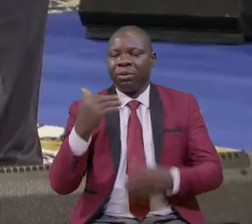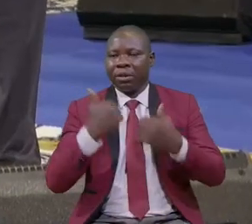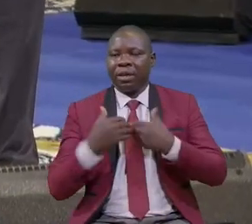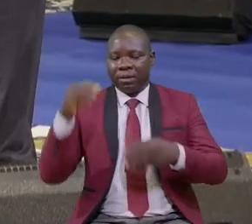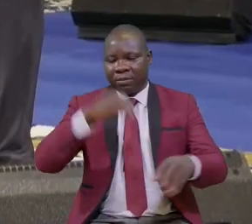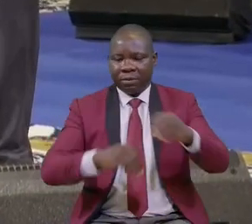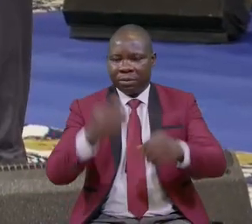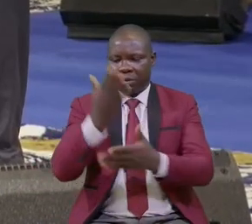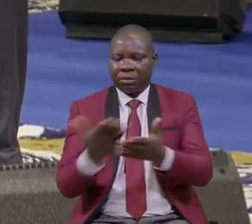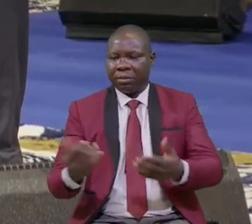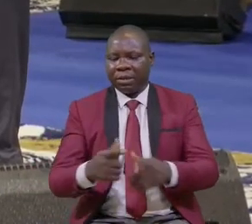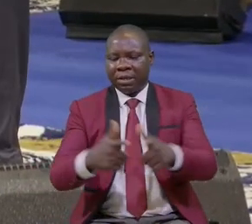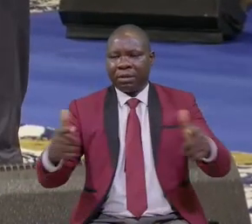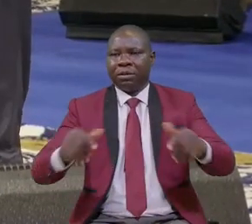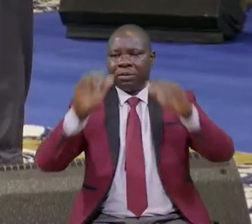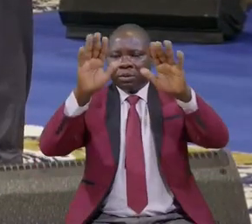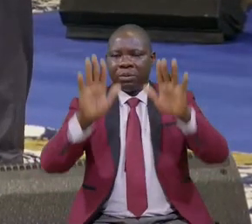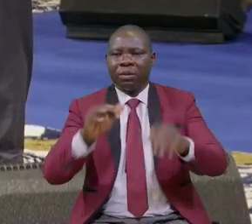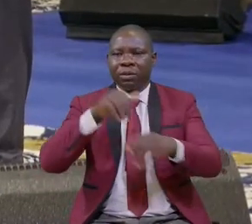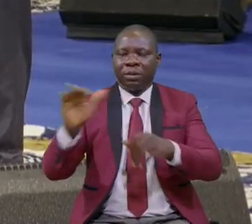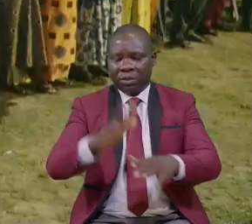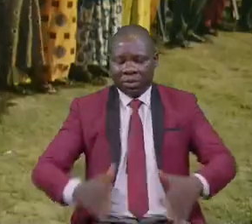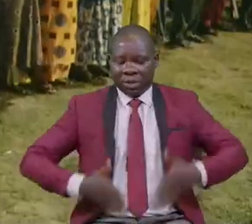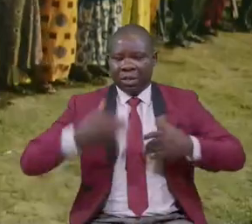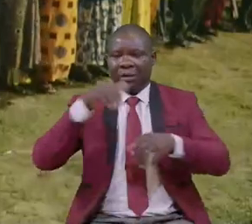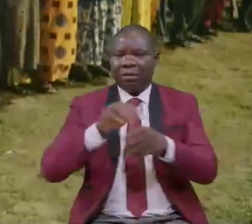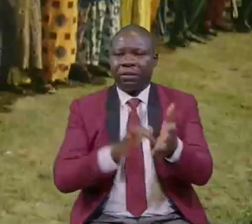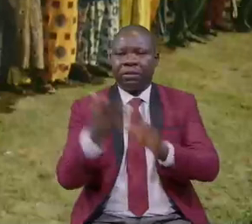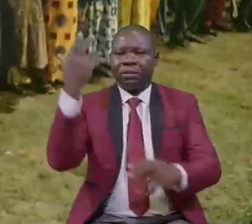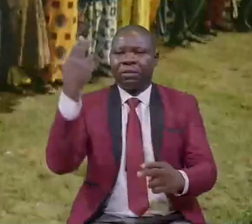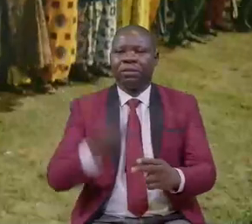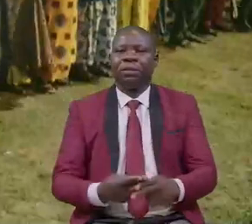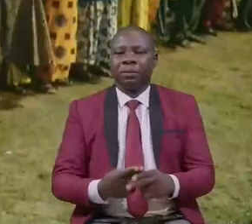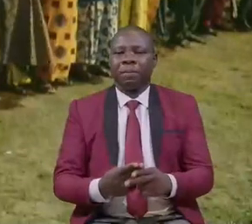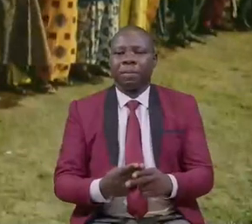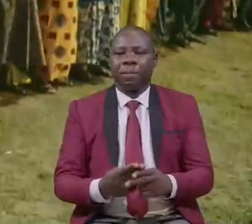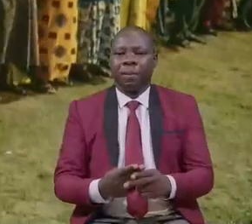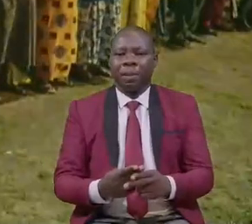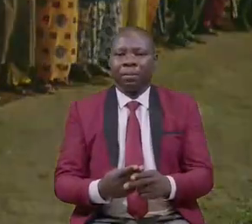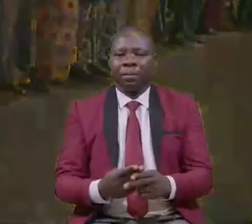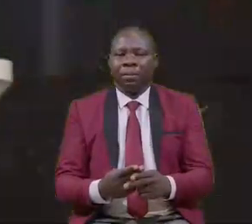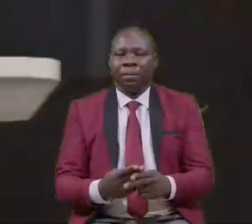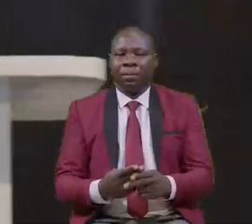de merveilleux dans votre vie au nom de Jésus.